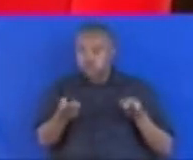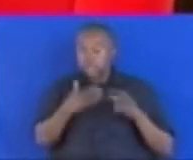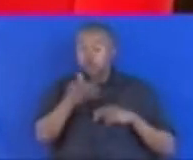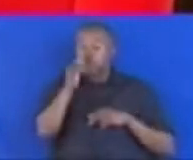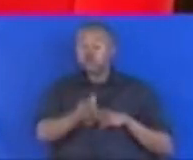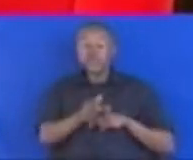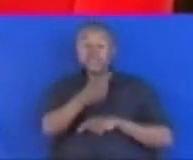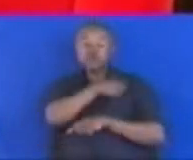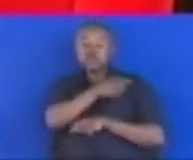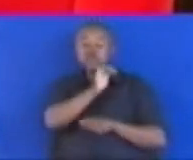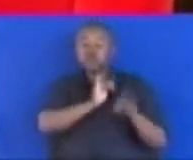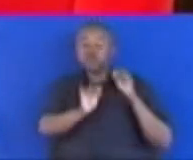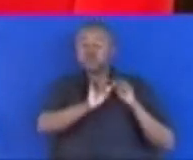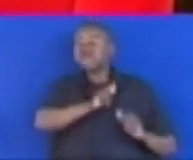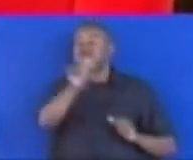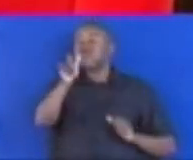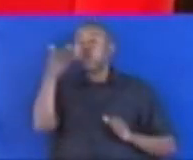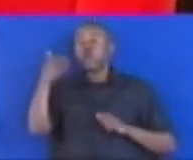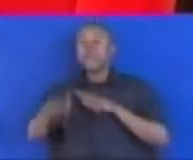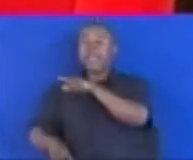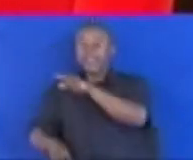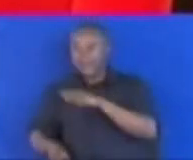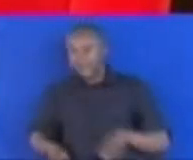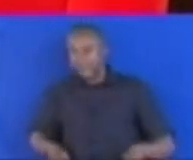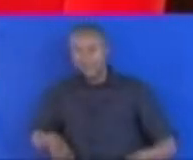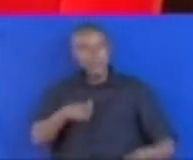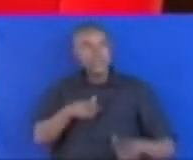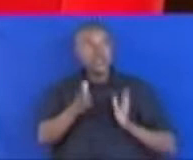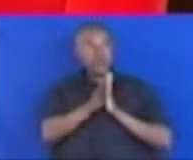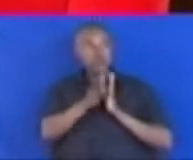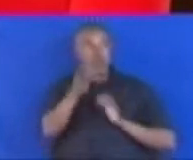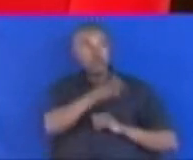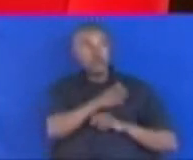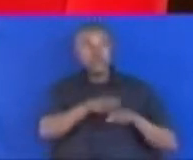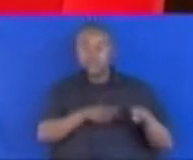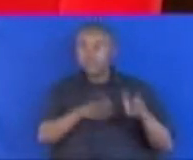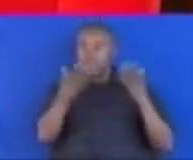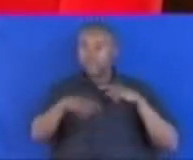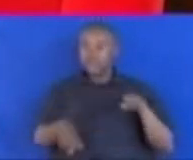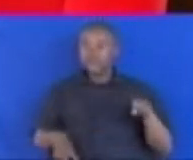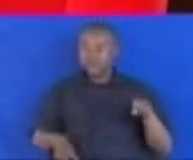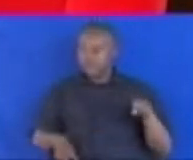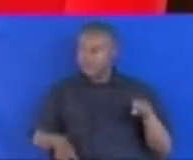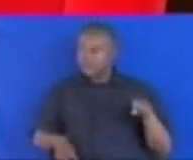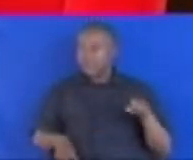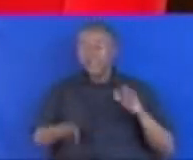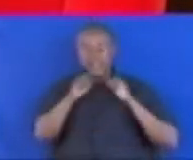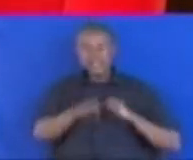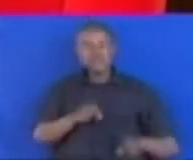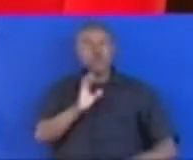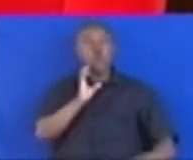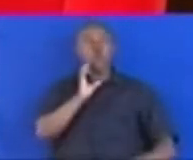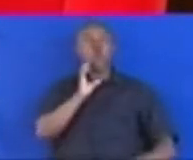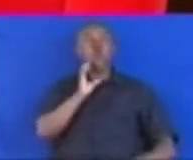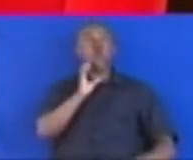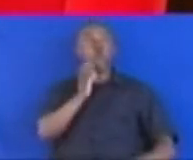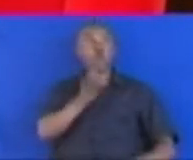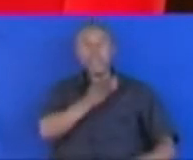tusichanjwe tuzuiwe kwenda Ulaya. Ninaomba sana Wizara ya Afya wajaribu kuangalia kwa makini sana kwenye swala la